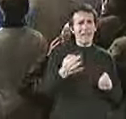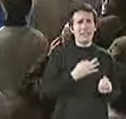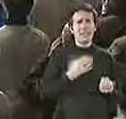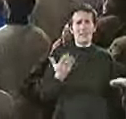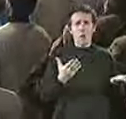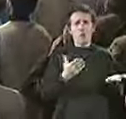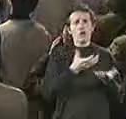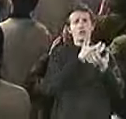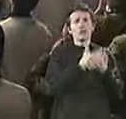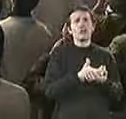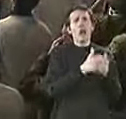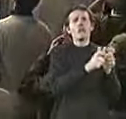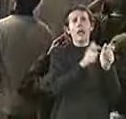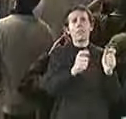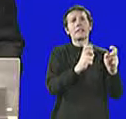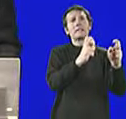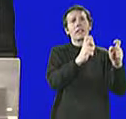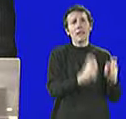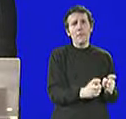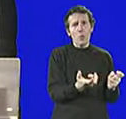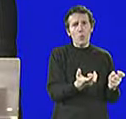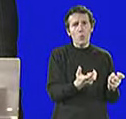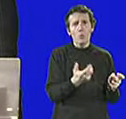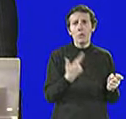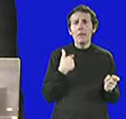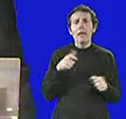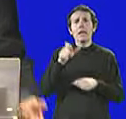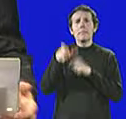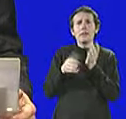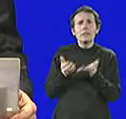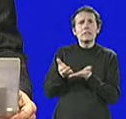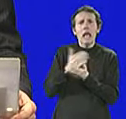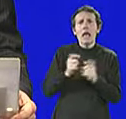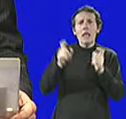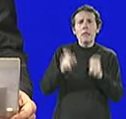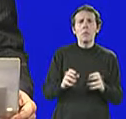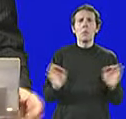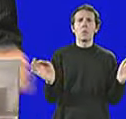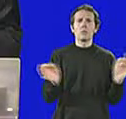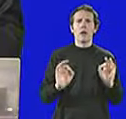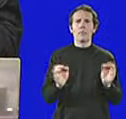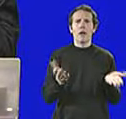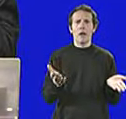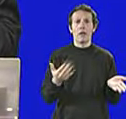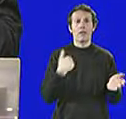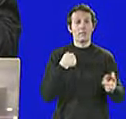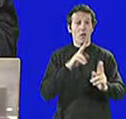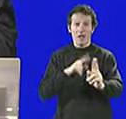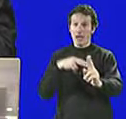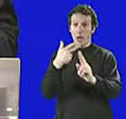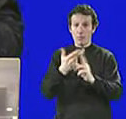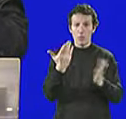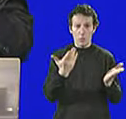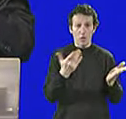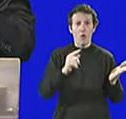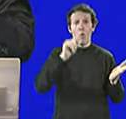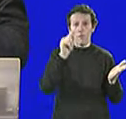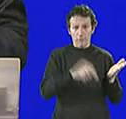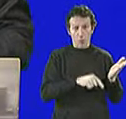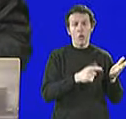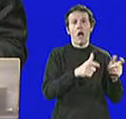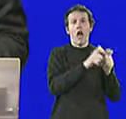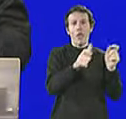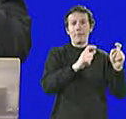baissé les charges pour les entreprises, mais vous ne les avez pas baissées pour les salariés. Je réponds qu'il fallait le faire pour lutter contre